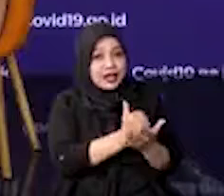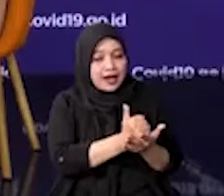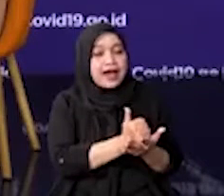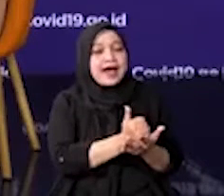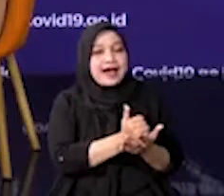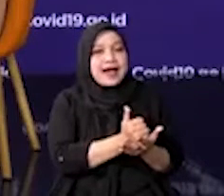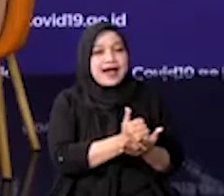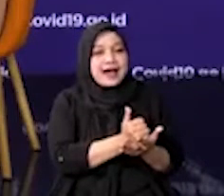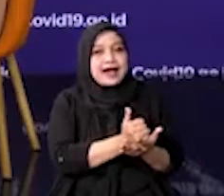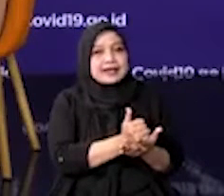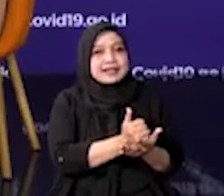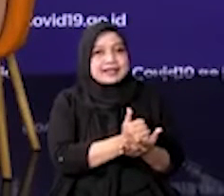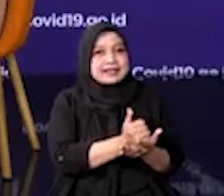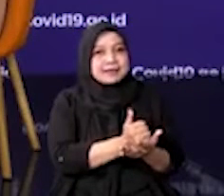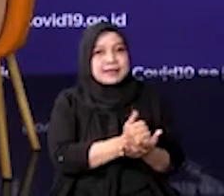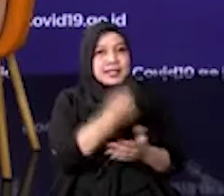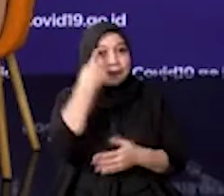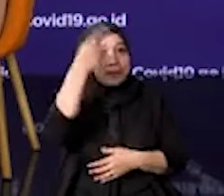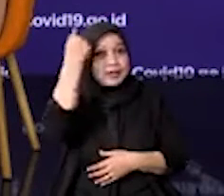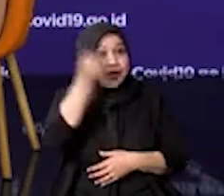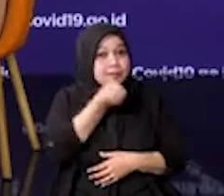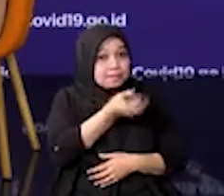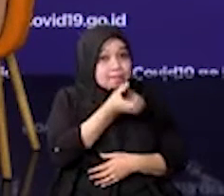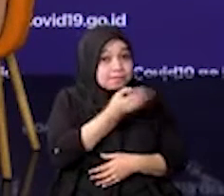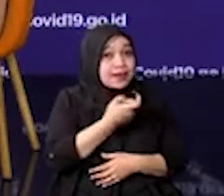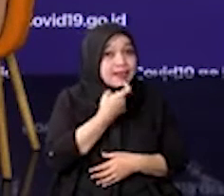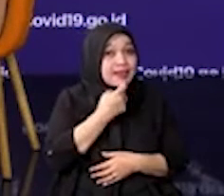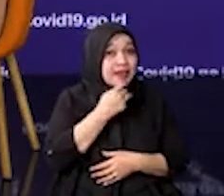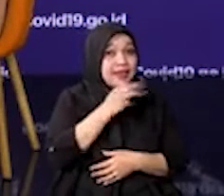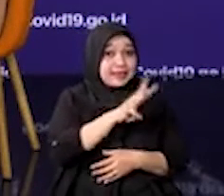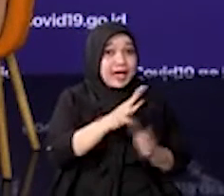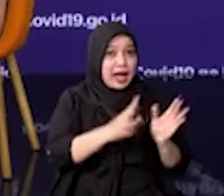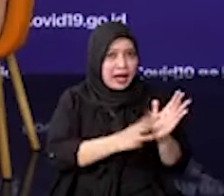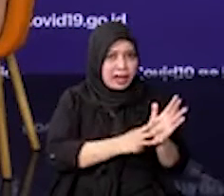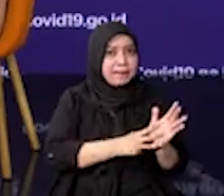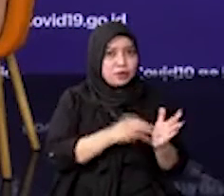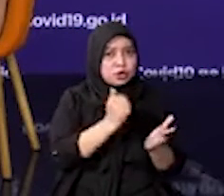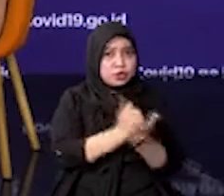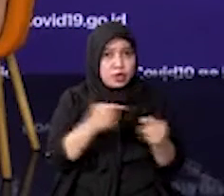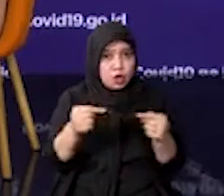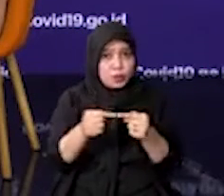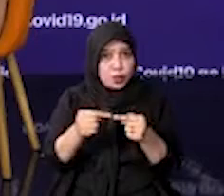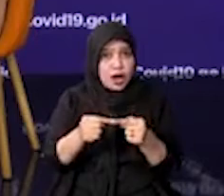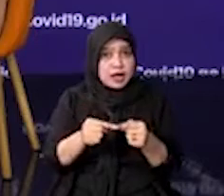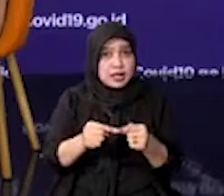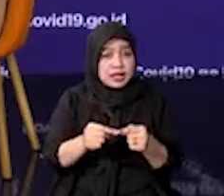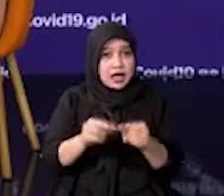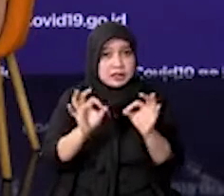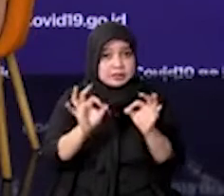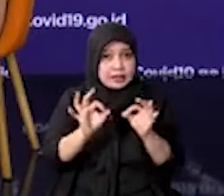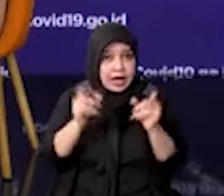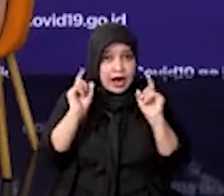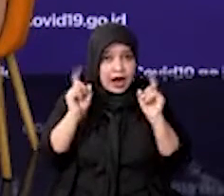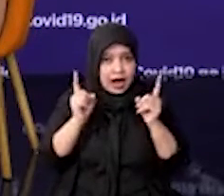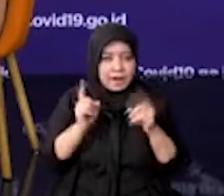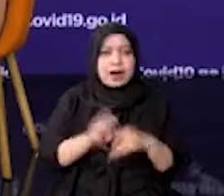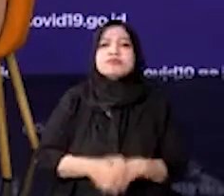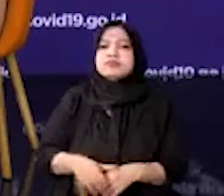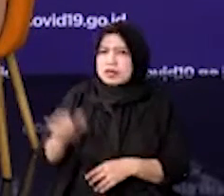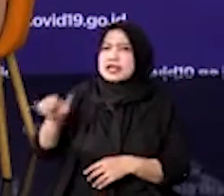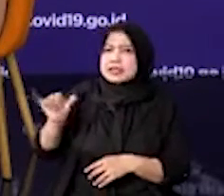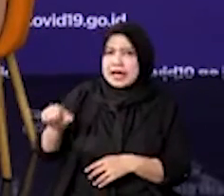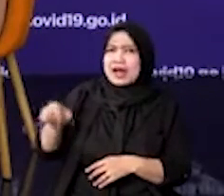ajaran umat dengan ajaran umat e ajaran pemerintah untuk menerapkan 3M itu berkorelasi dengan ajaran agama sebenarnya pasti